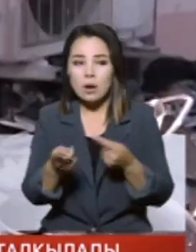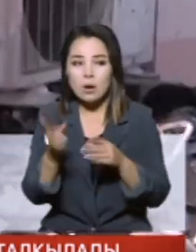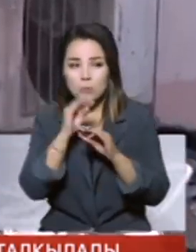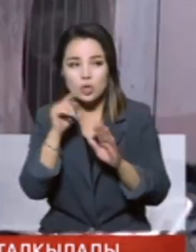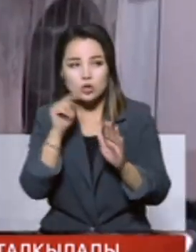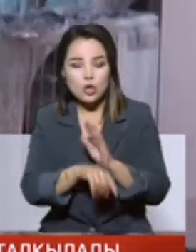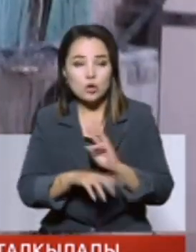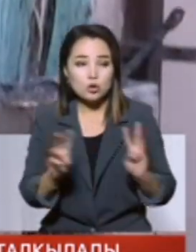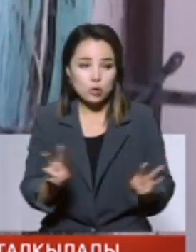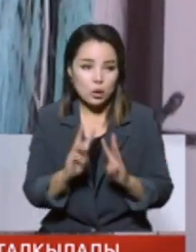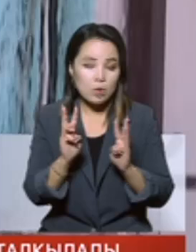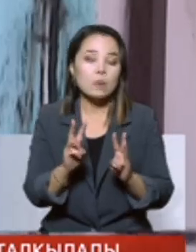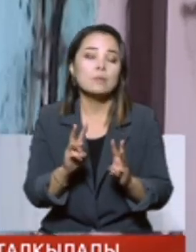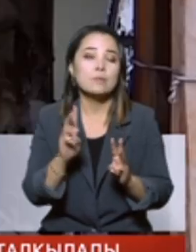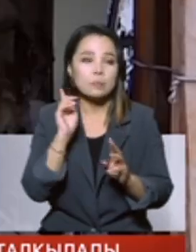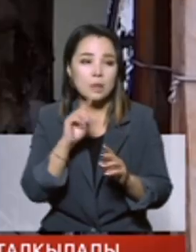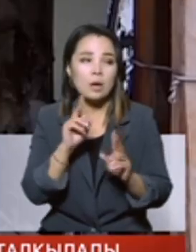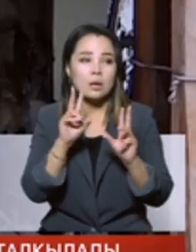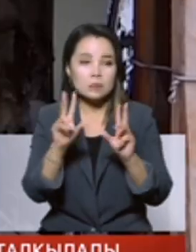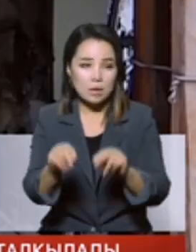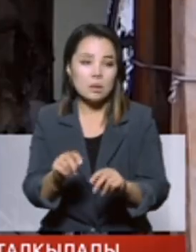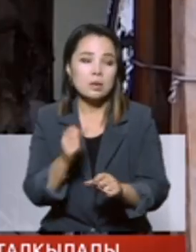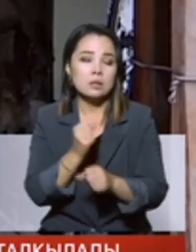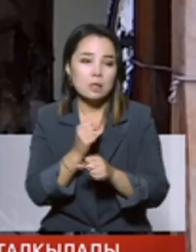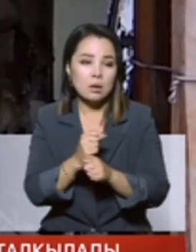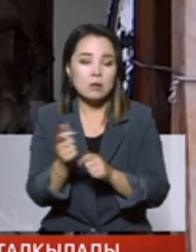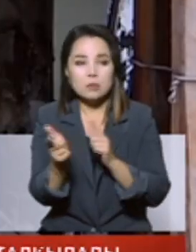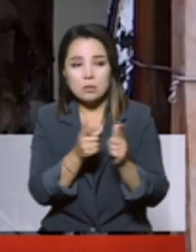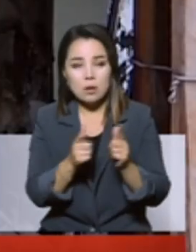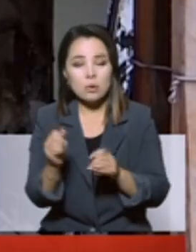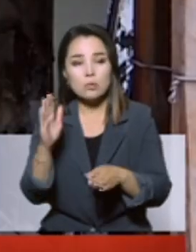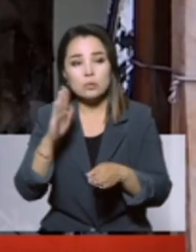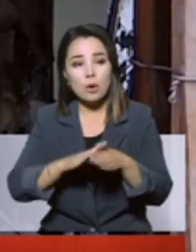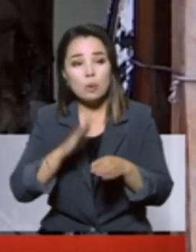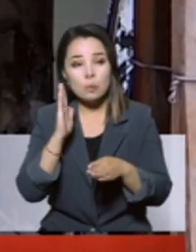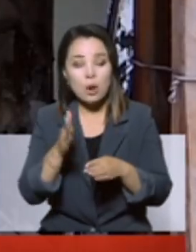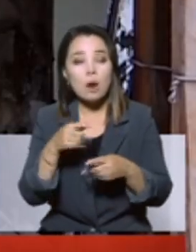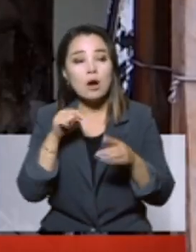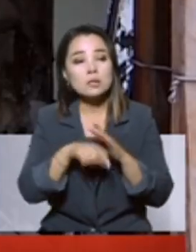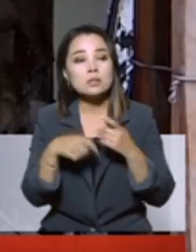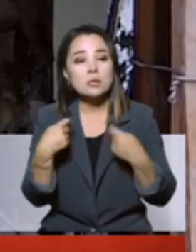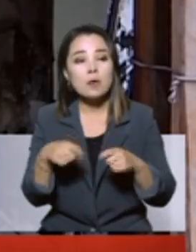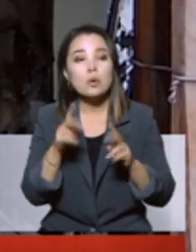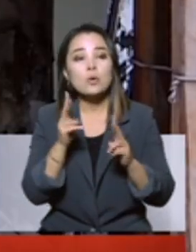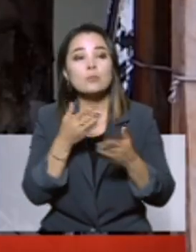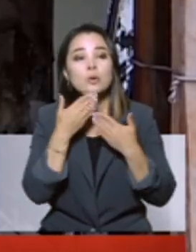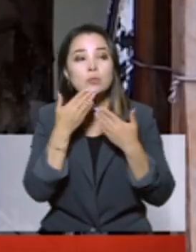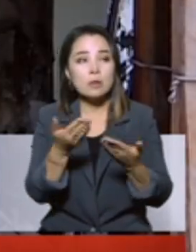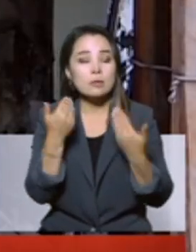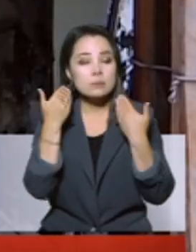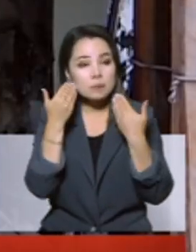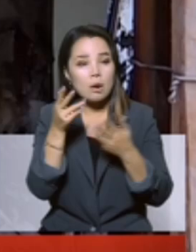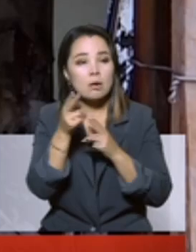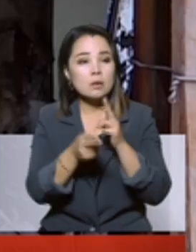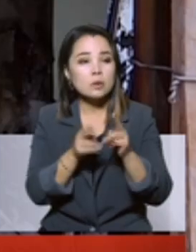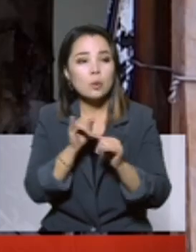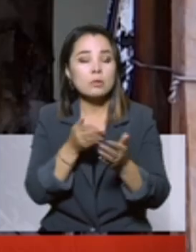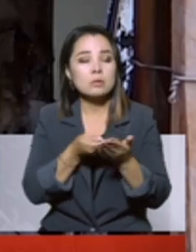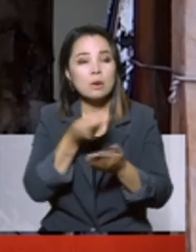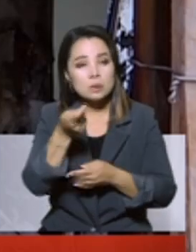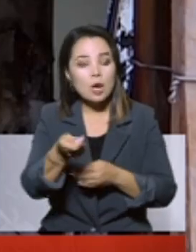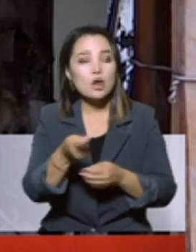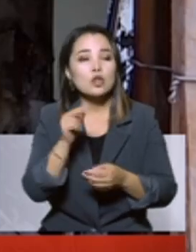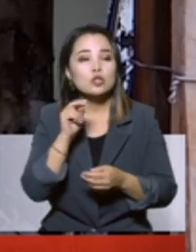кетті. Бутигін соғып береміз деп жатыр, бірақ ішіндегі товарларды енді білмеймін кімнен сұрайтынымыз. Дәлелдеп беру керек деп жатыр, жаңағыдай чек,